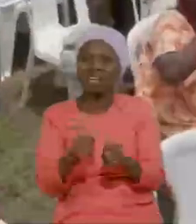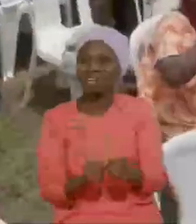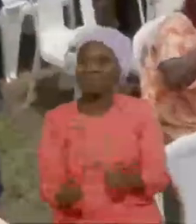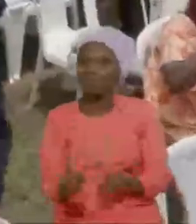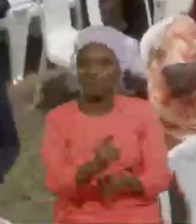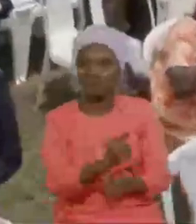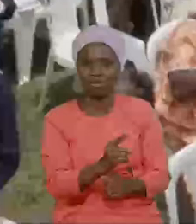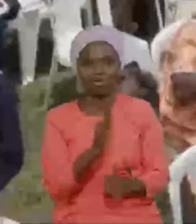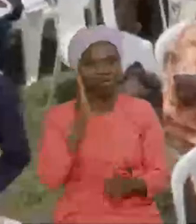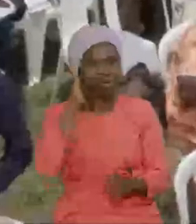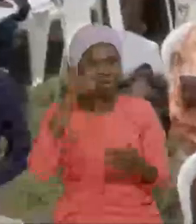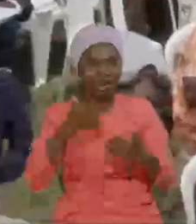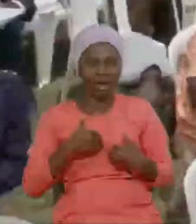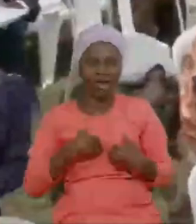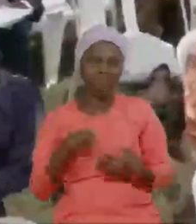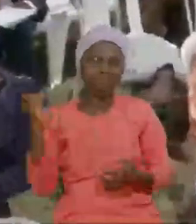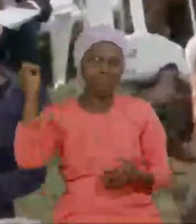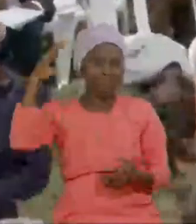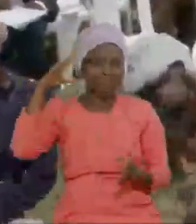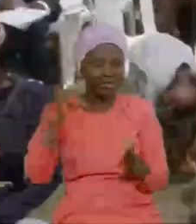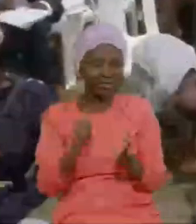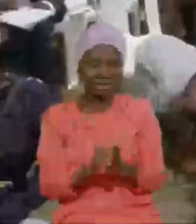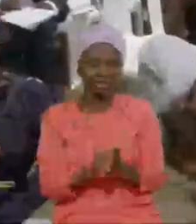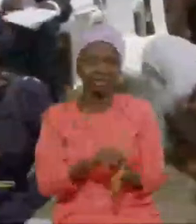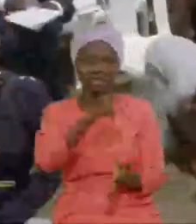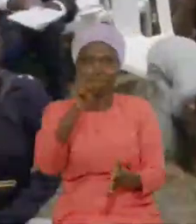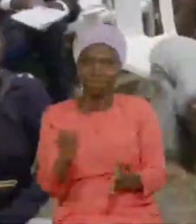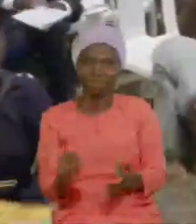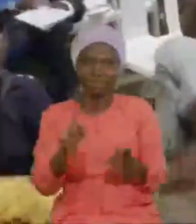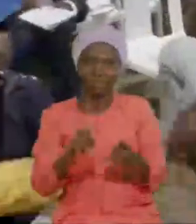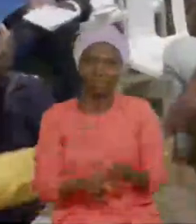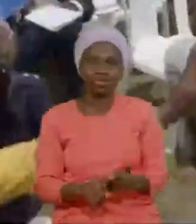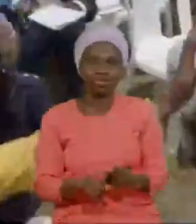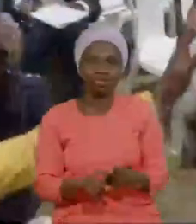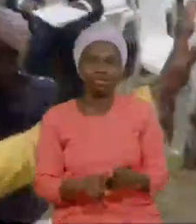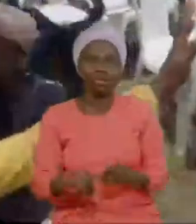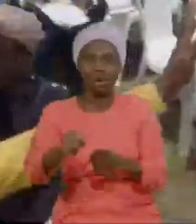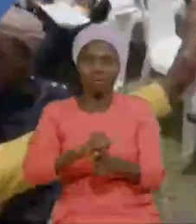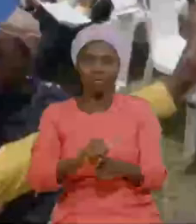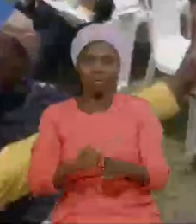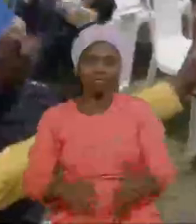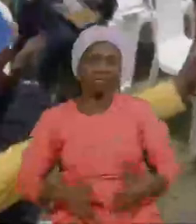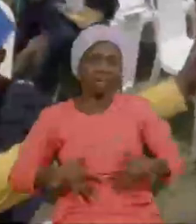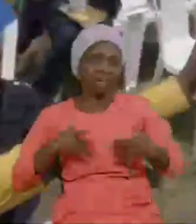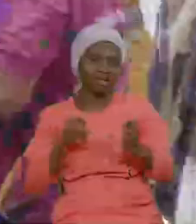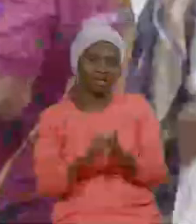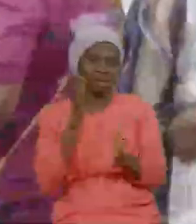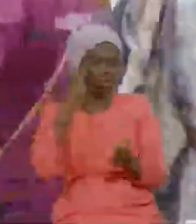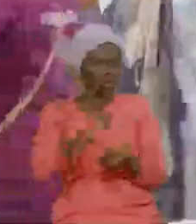Lève-toi et reçois. That it takes to live a life that will change the inner world.